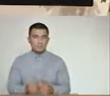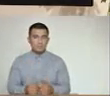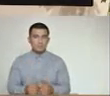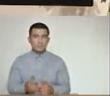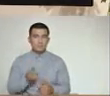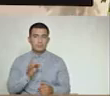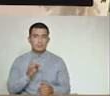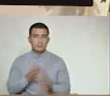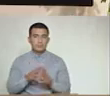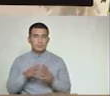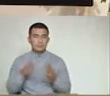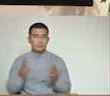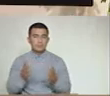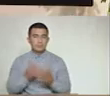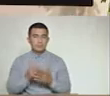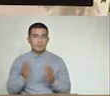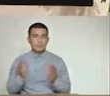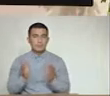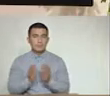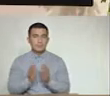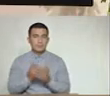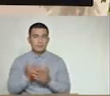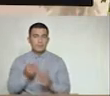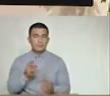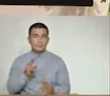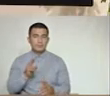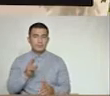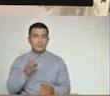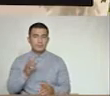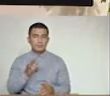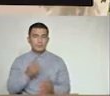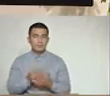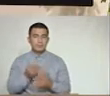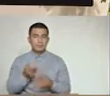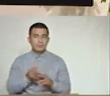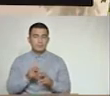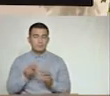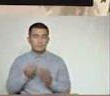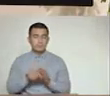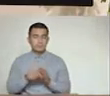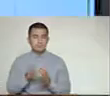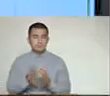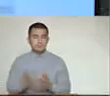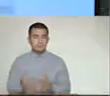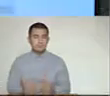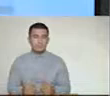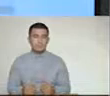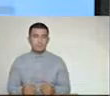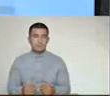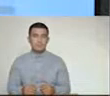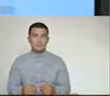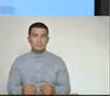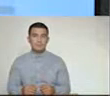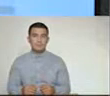Katta va kichik yadroga ega organizmlar hisoblanadi.